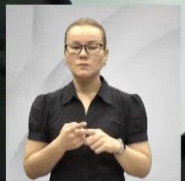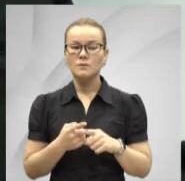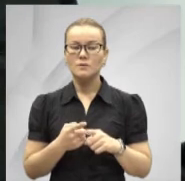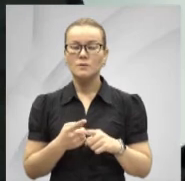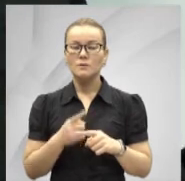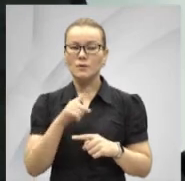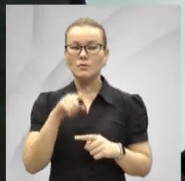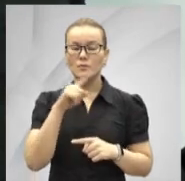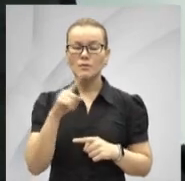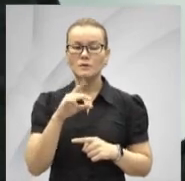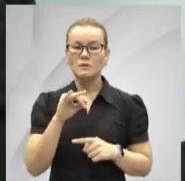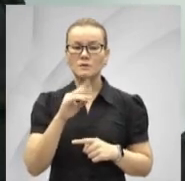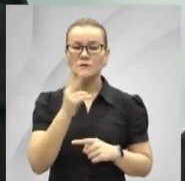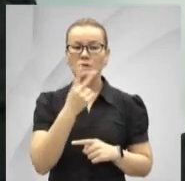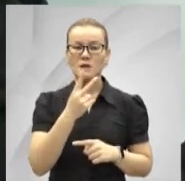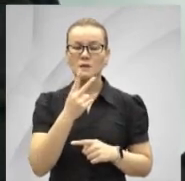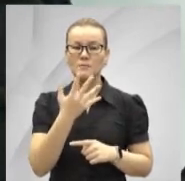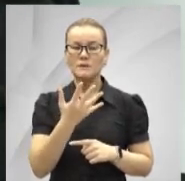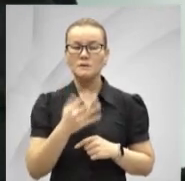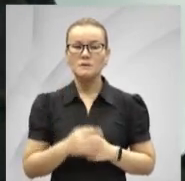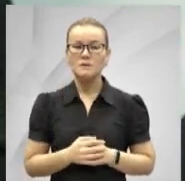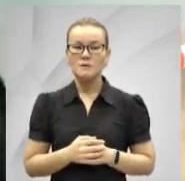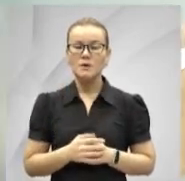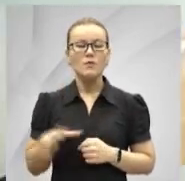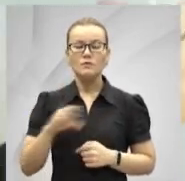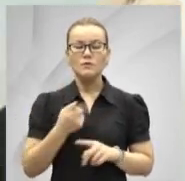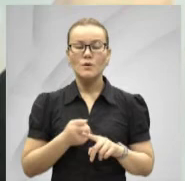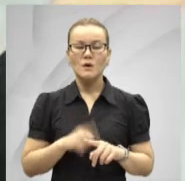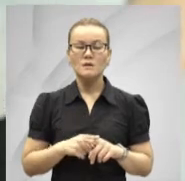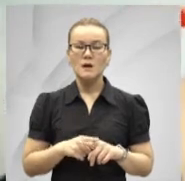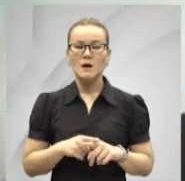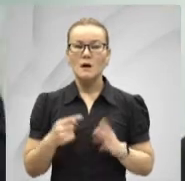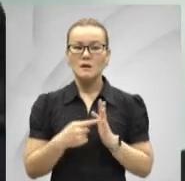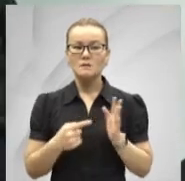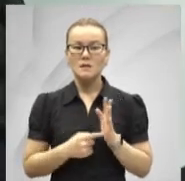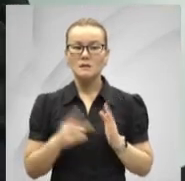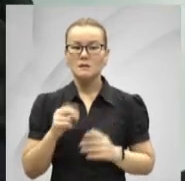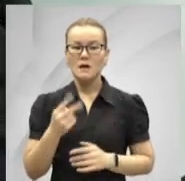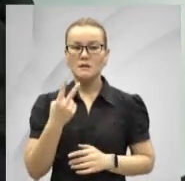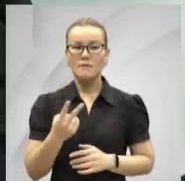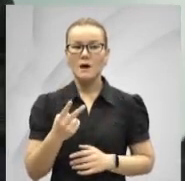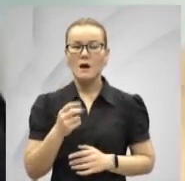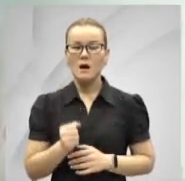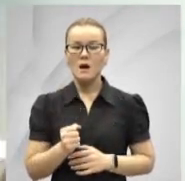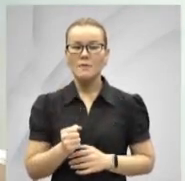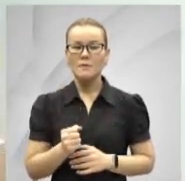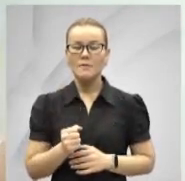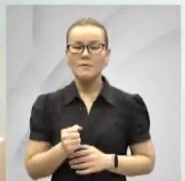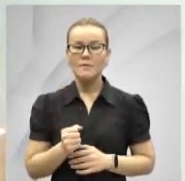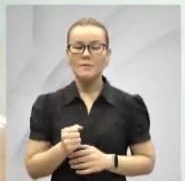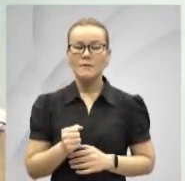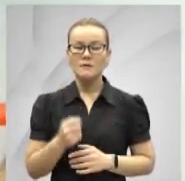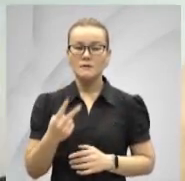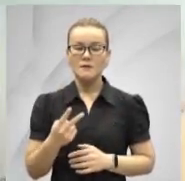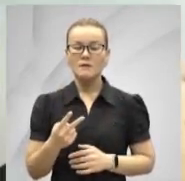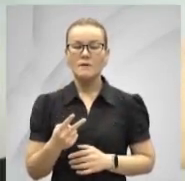корень квадратный из 5, и все это разделить на 2a или на